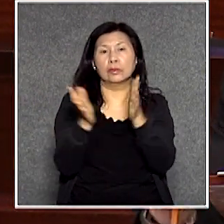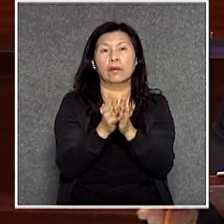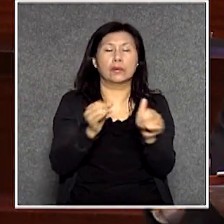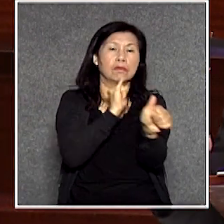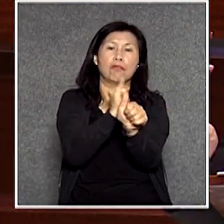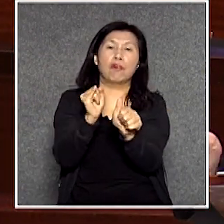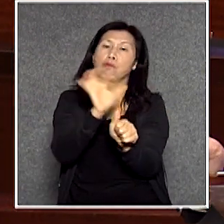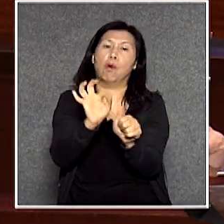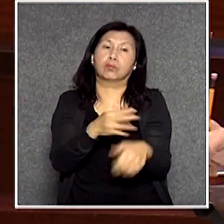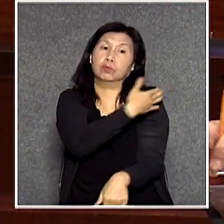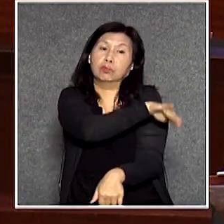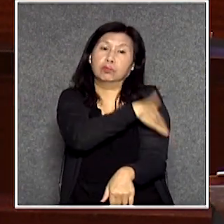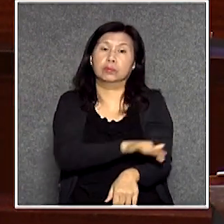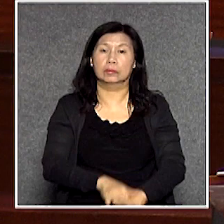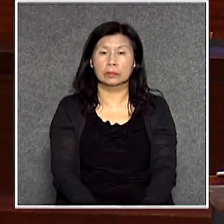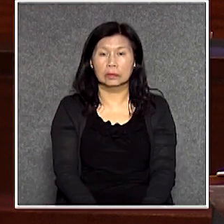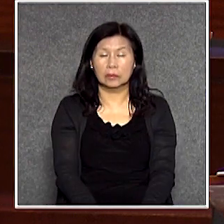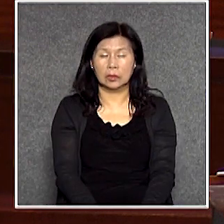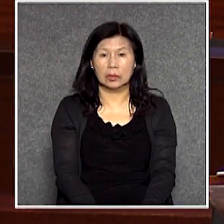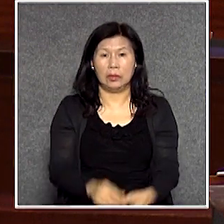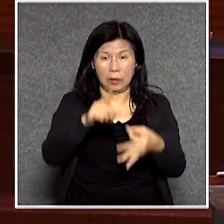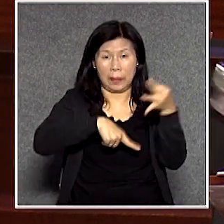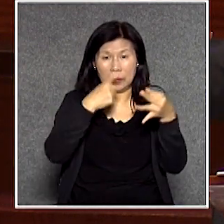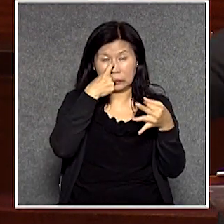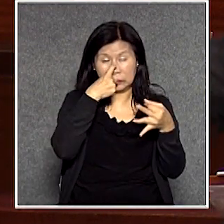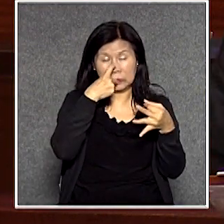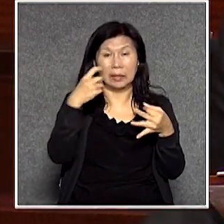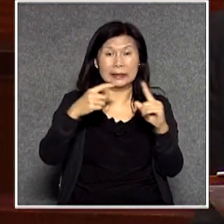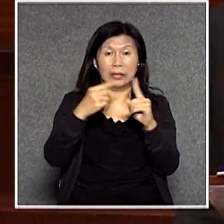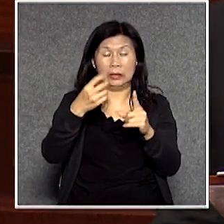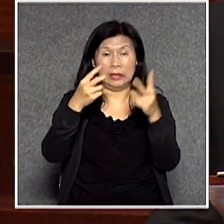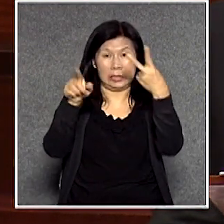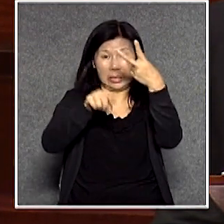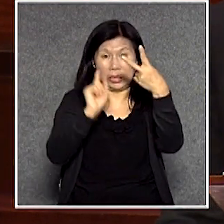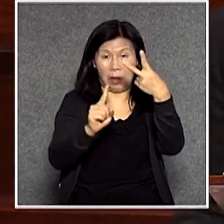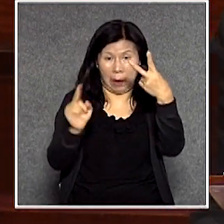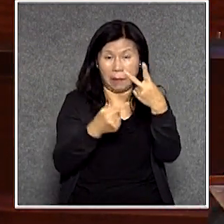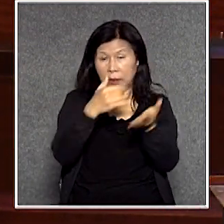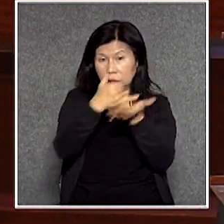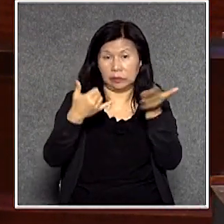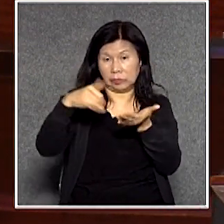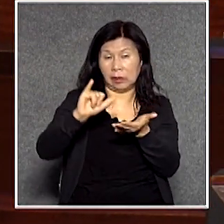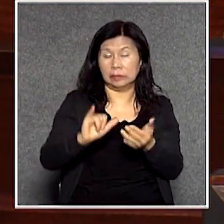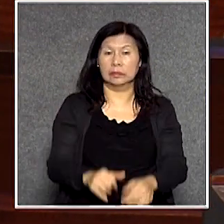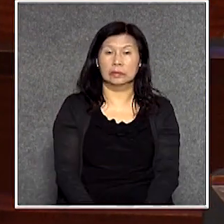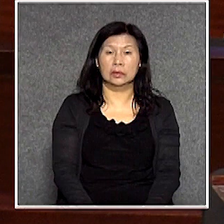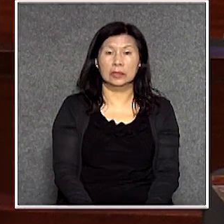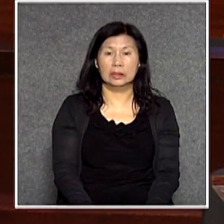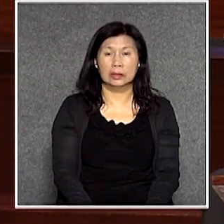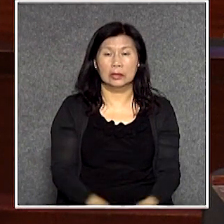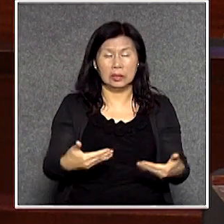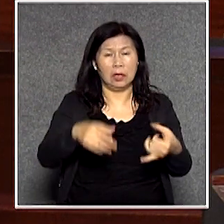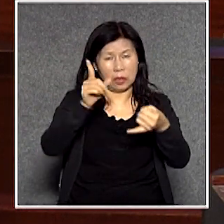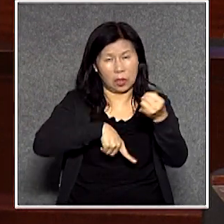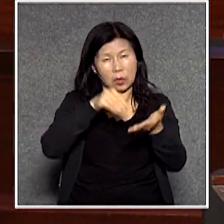罰。呢、這個韋達誠可以攞2100萬走，即係你有時睇到呢啲結果，你點樣